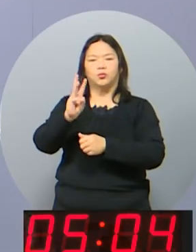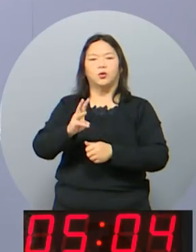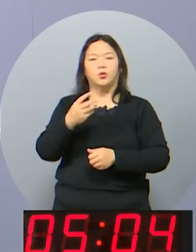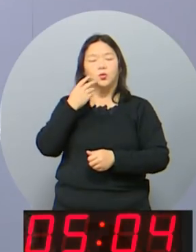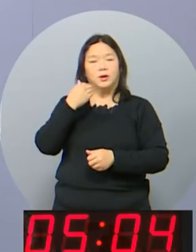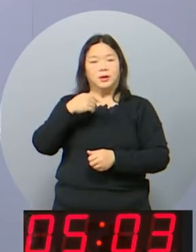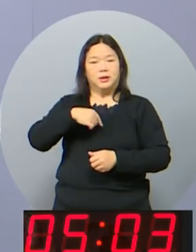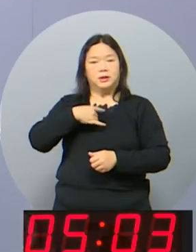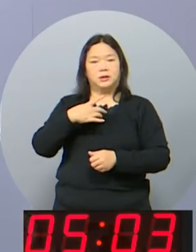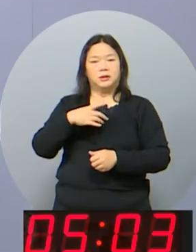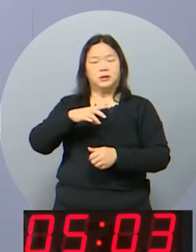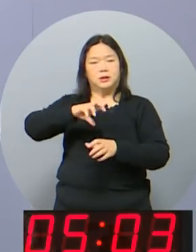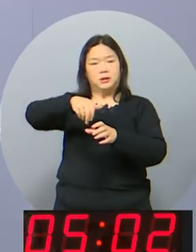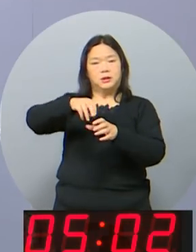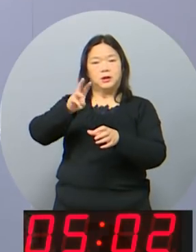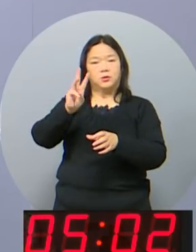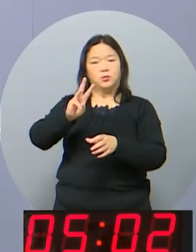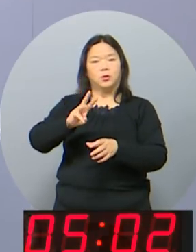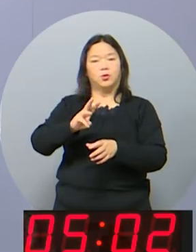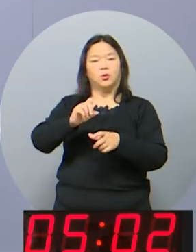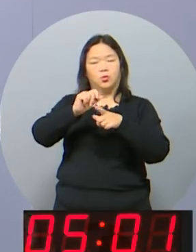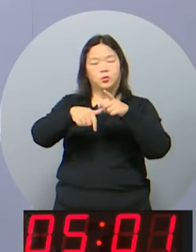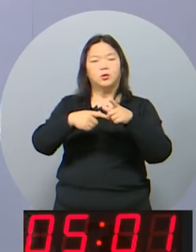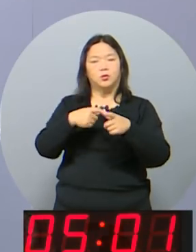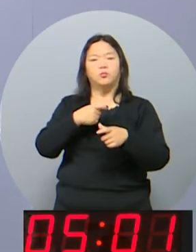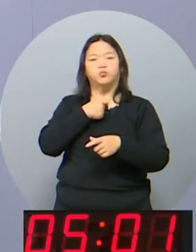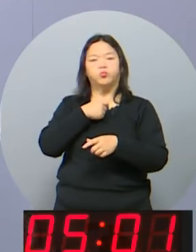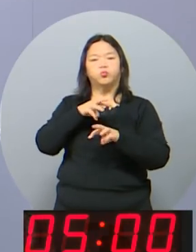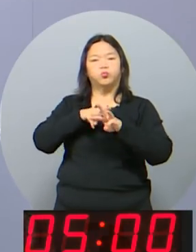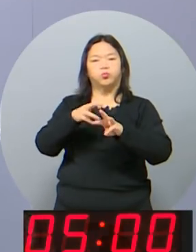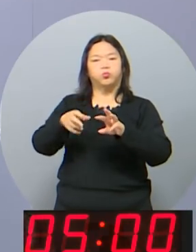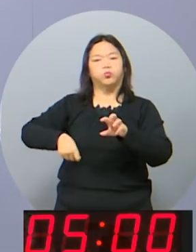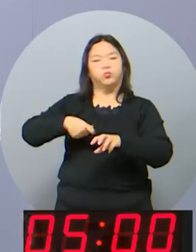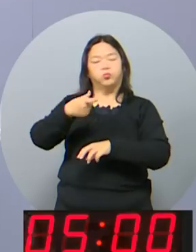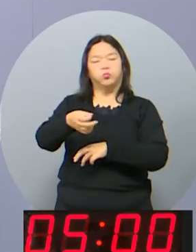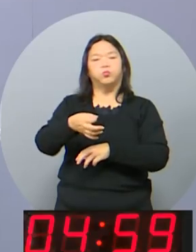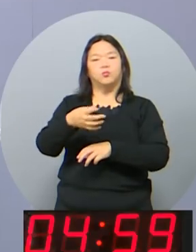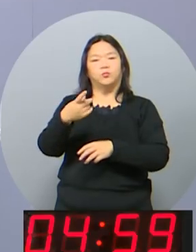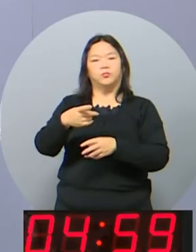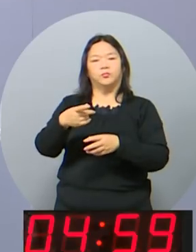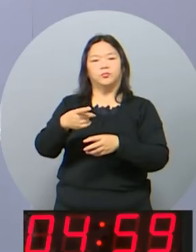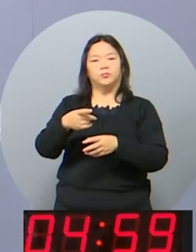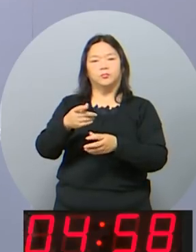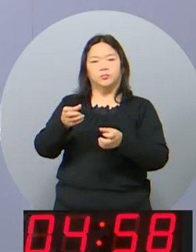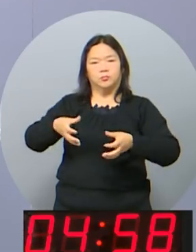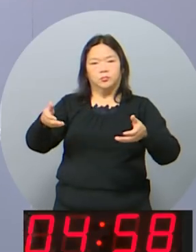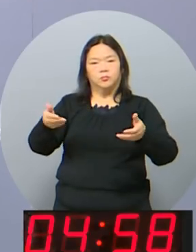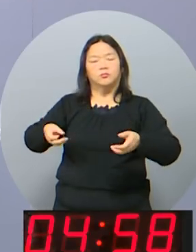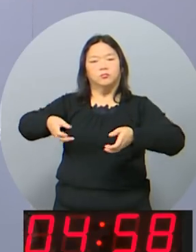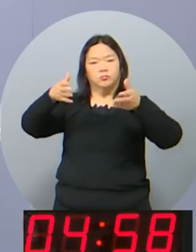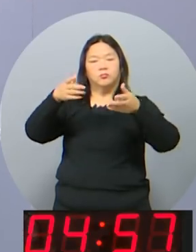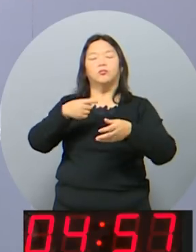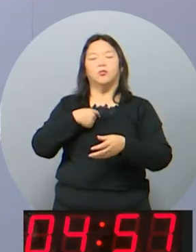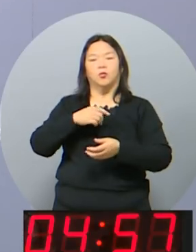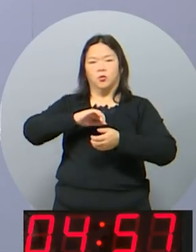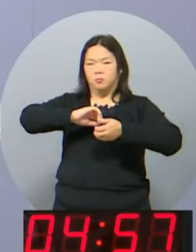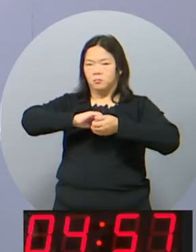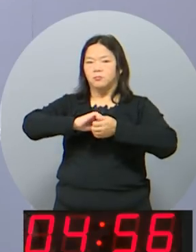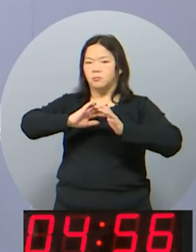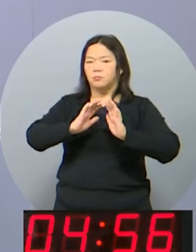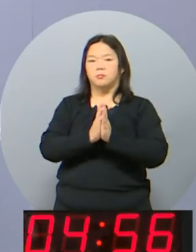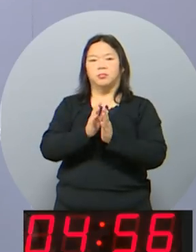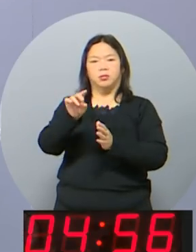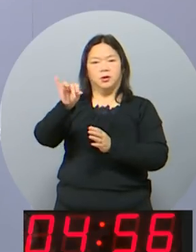来水公司愿意出资来新建蓄水池，我马上去变更